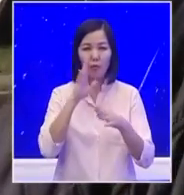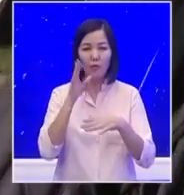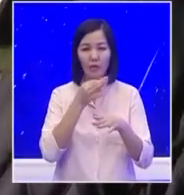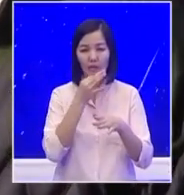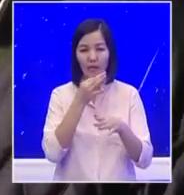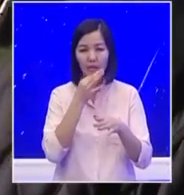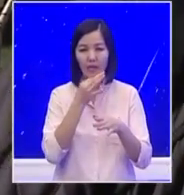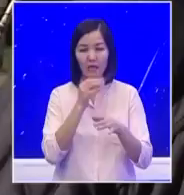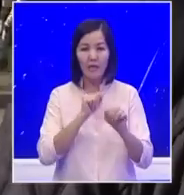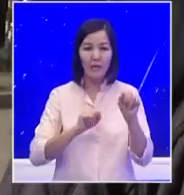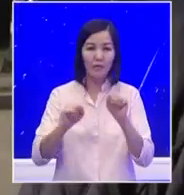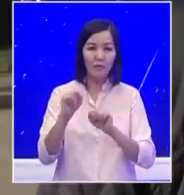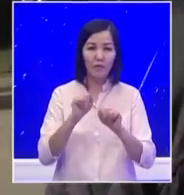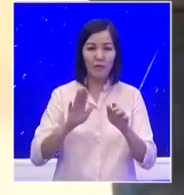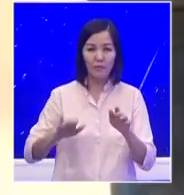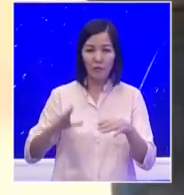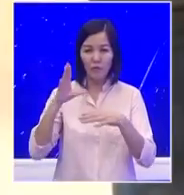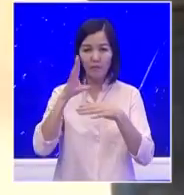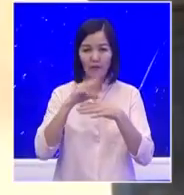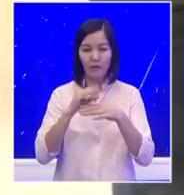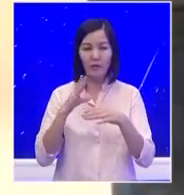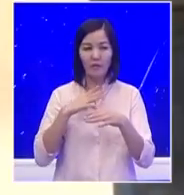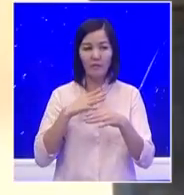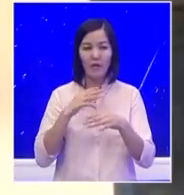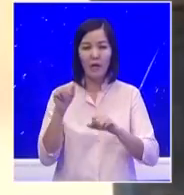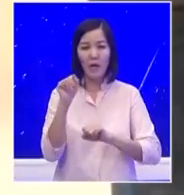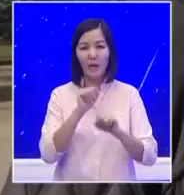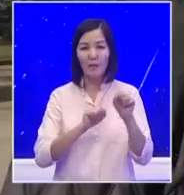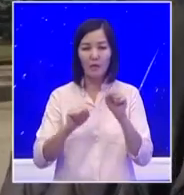утром будет проводиться и поздним вечером. Проводится обработка